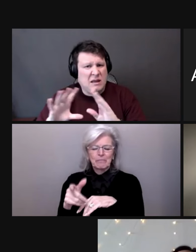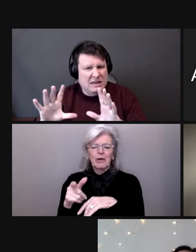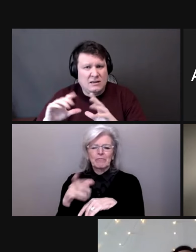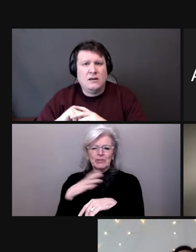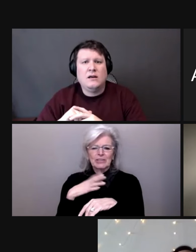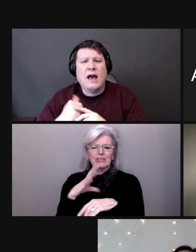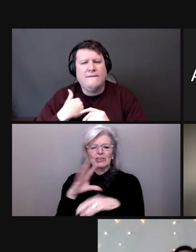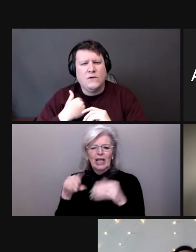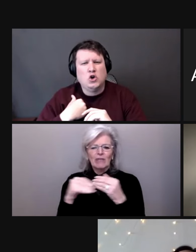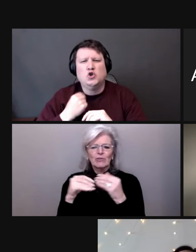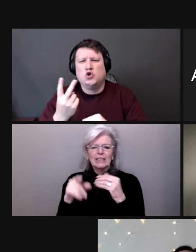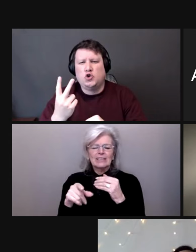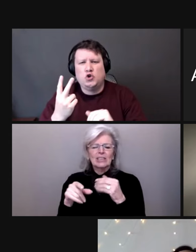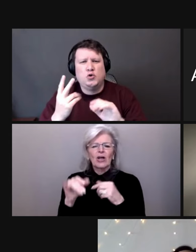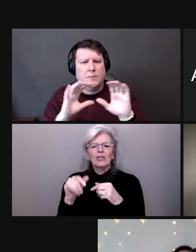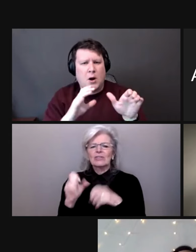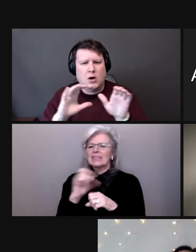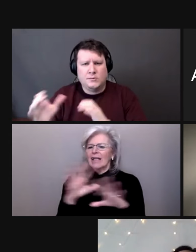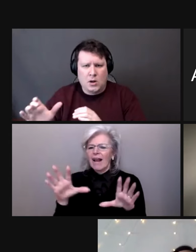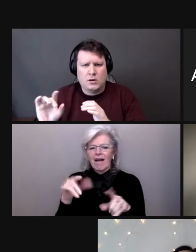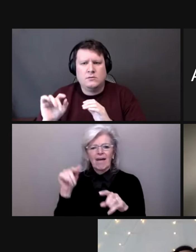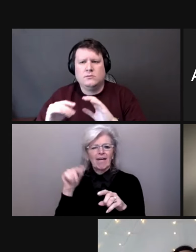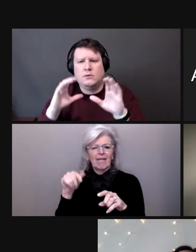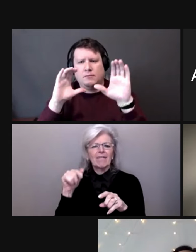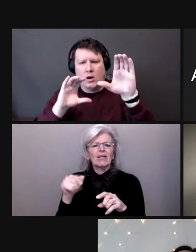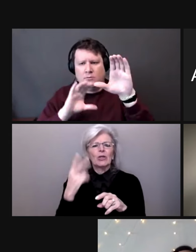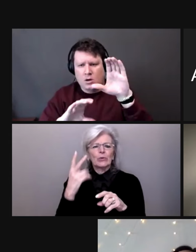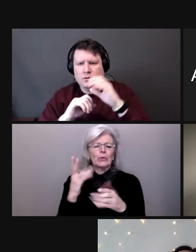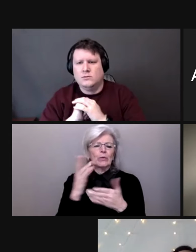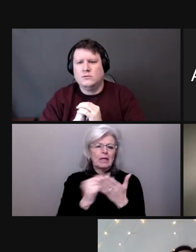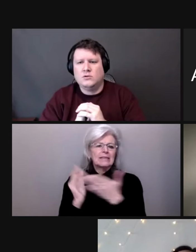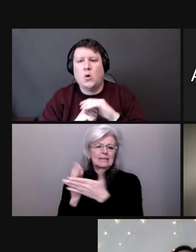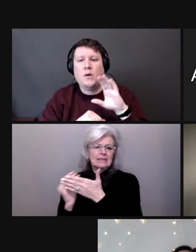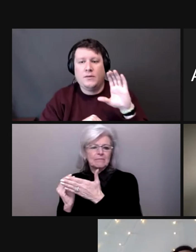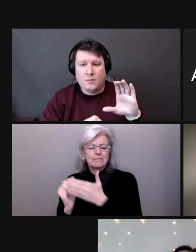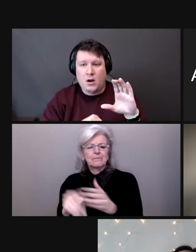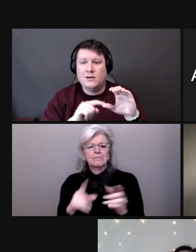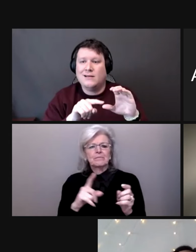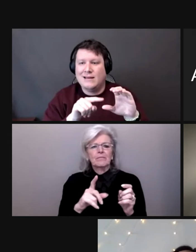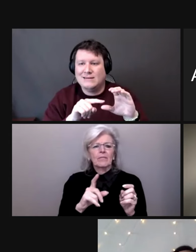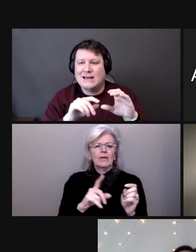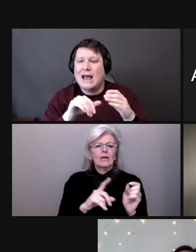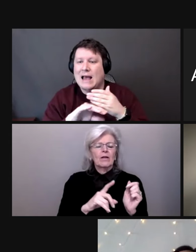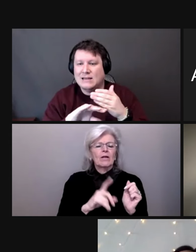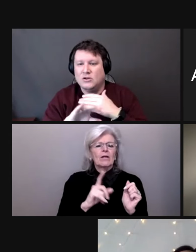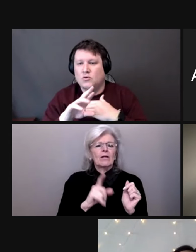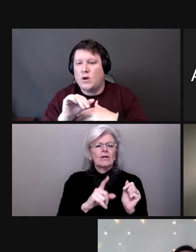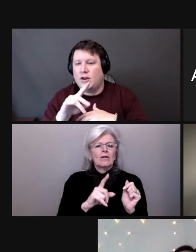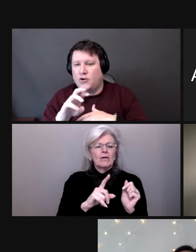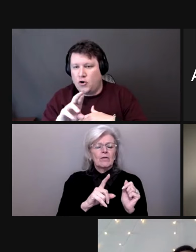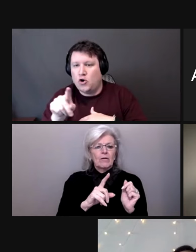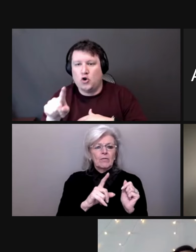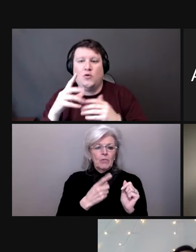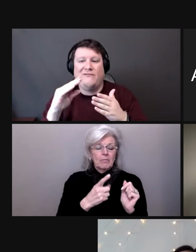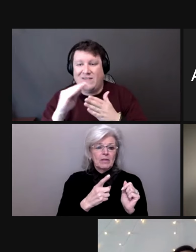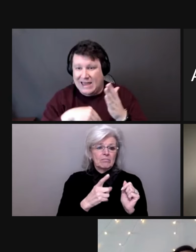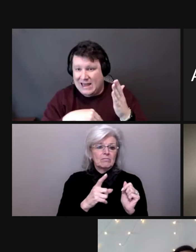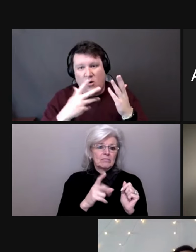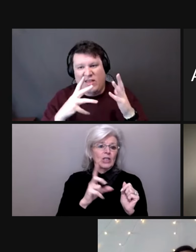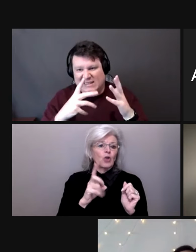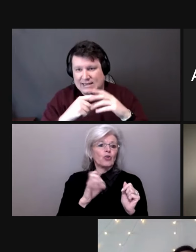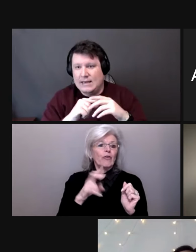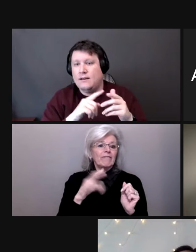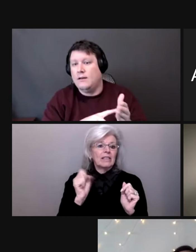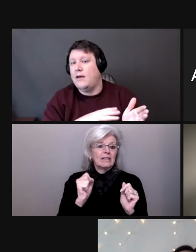ça,'est clair. Il y a deux volets. C'est un devis d'accessibilité donc qui est